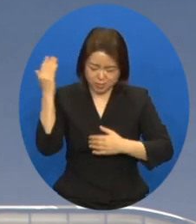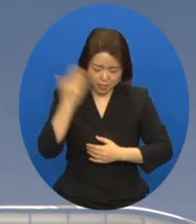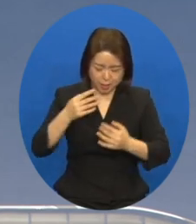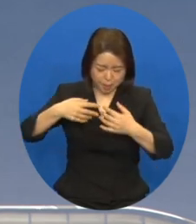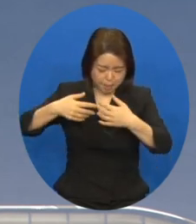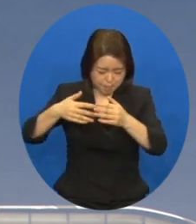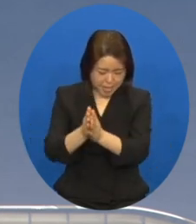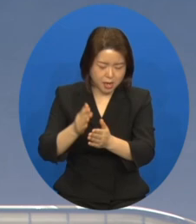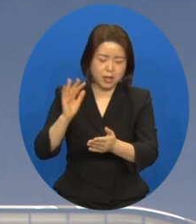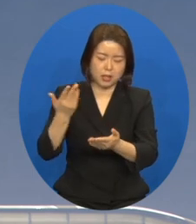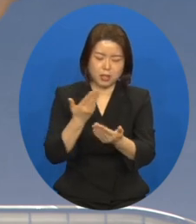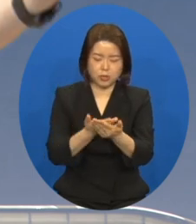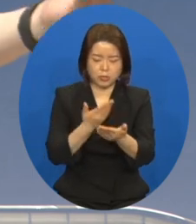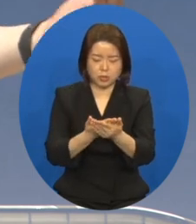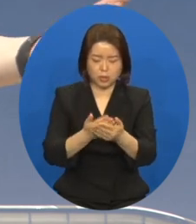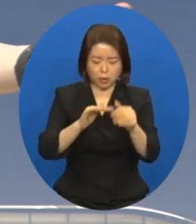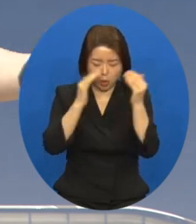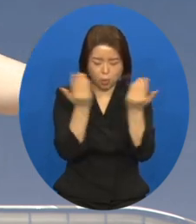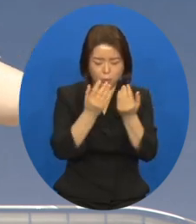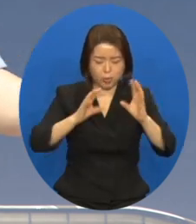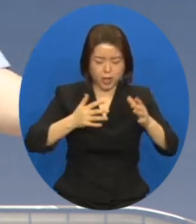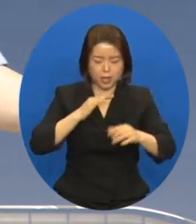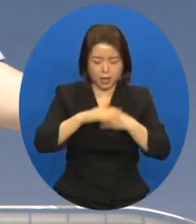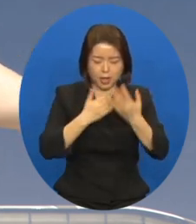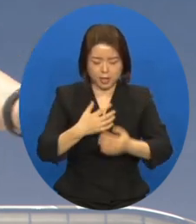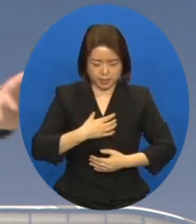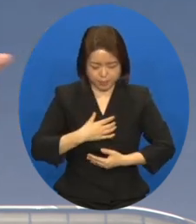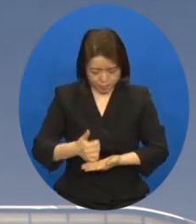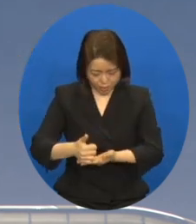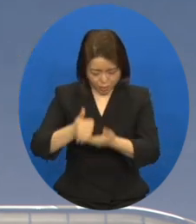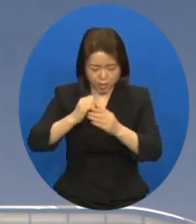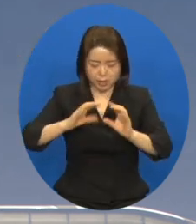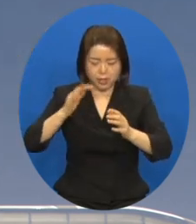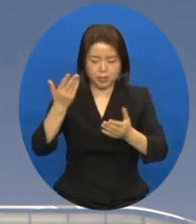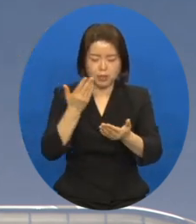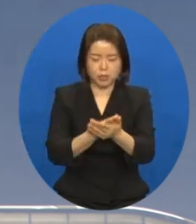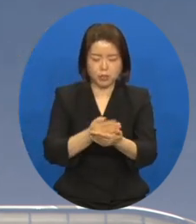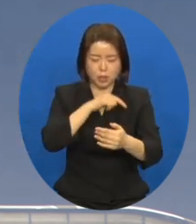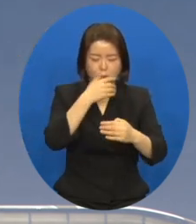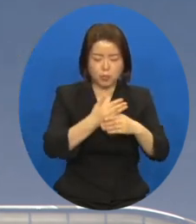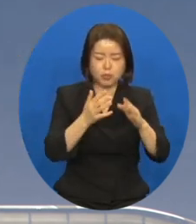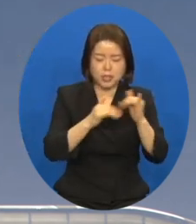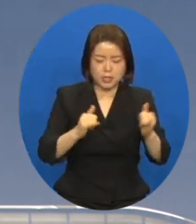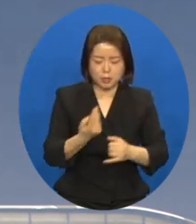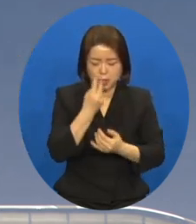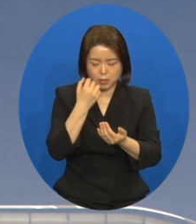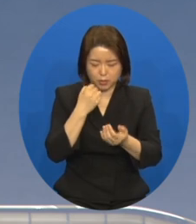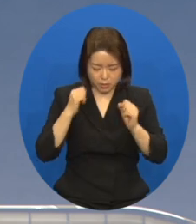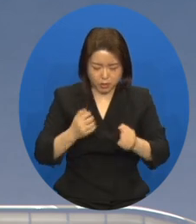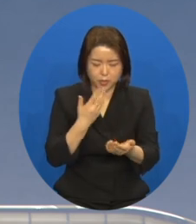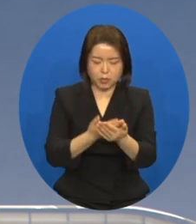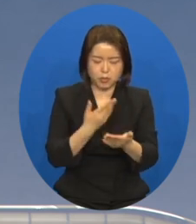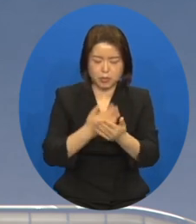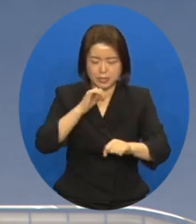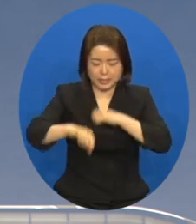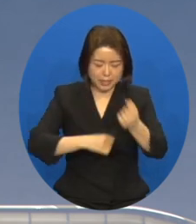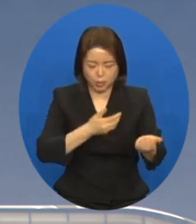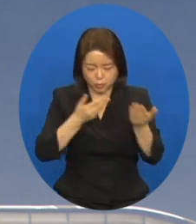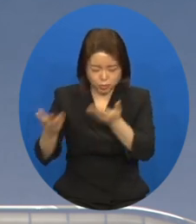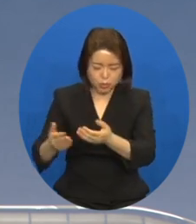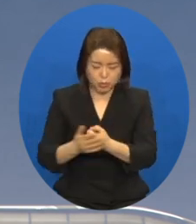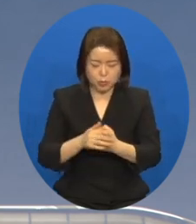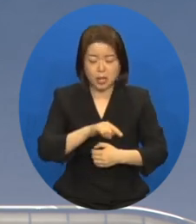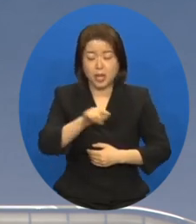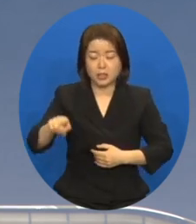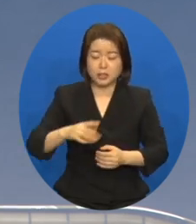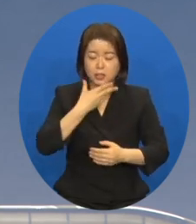하시고 온 나라가 하나님을 경외하는 나라가 되게 하소서. 북한 주민들도 살려주소서. 자유를 주소서.